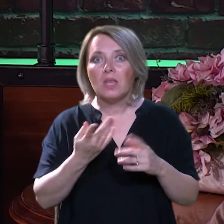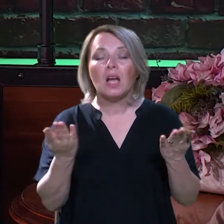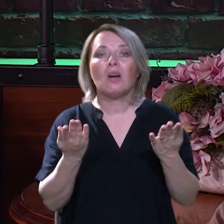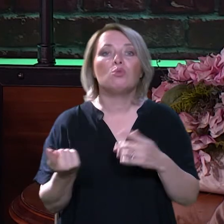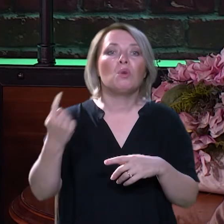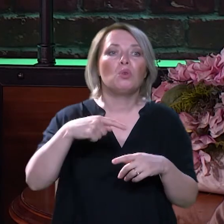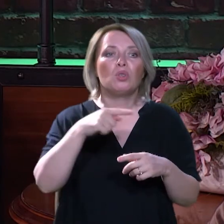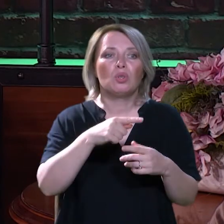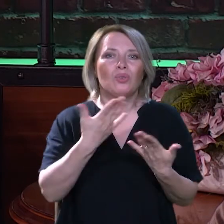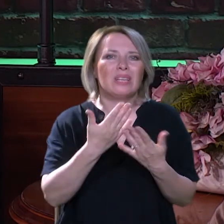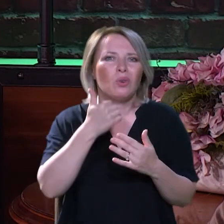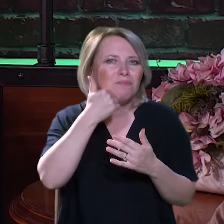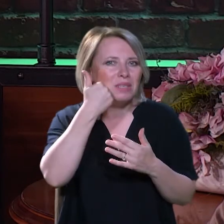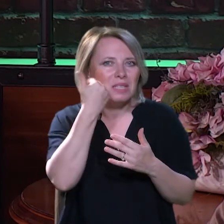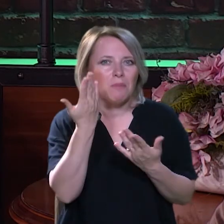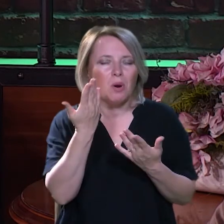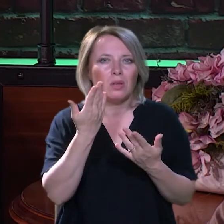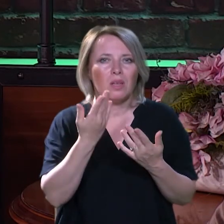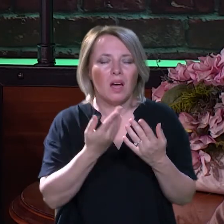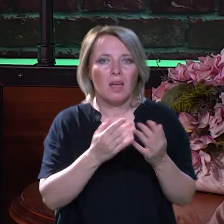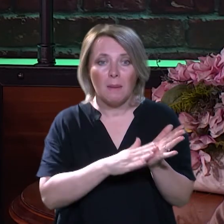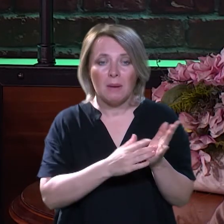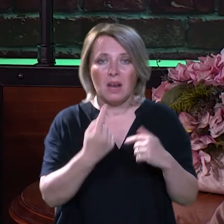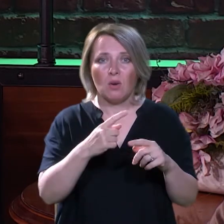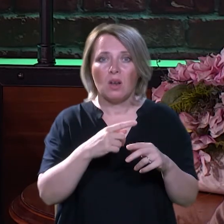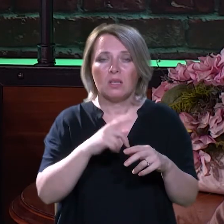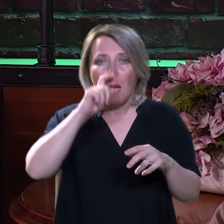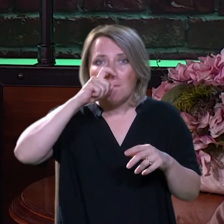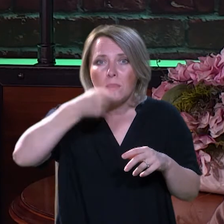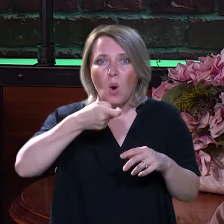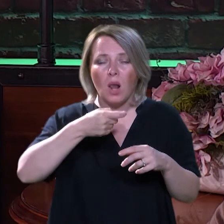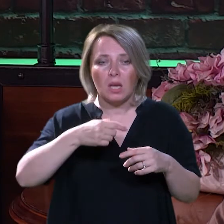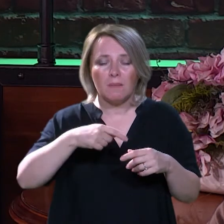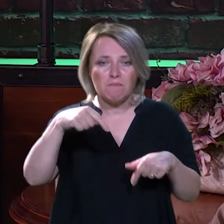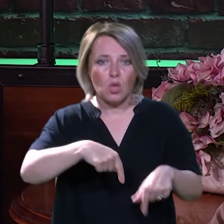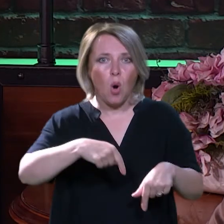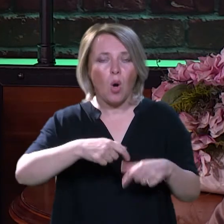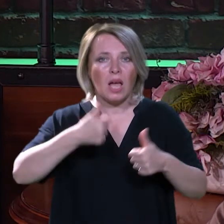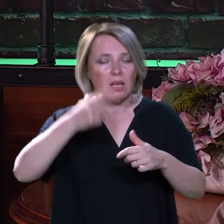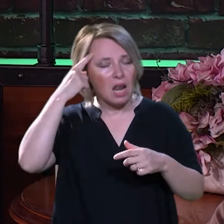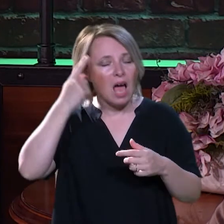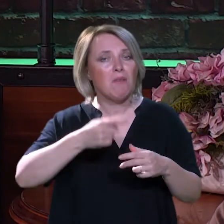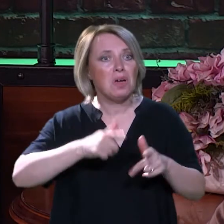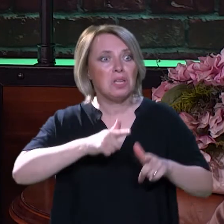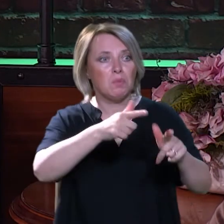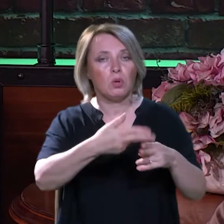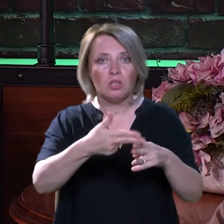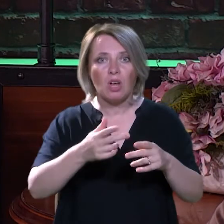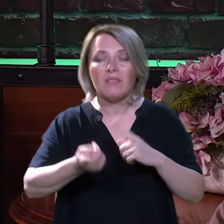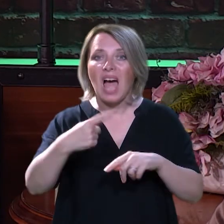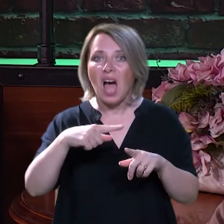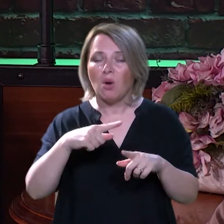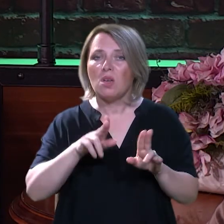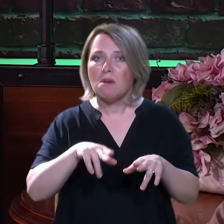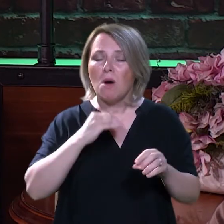došli do te stigme. Jer primjerice, ako nas boli noga ili nešto drugo, idemo to rješavati. Ali ako imamo problem mentalnog zdravlja, onda